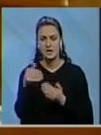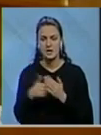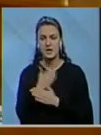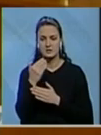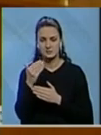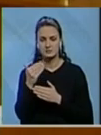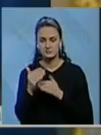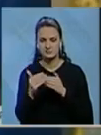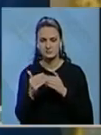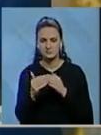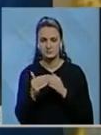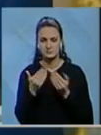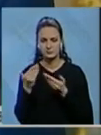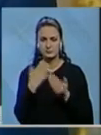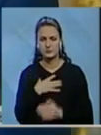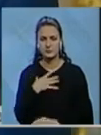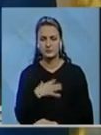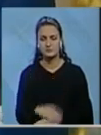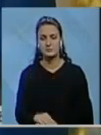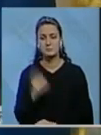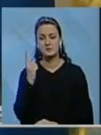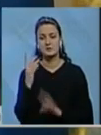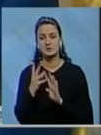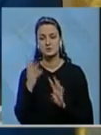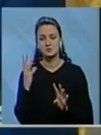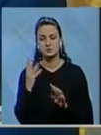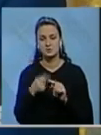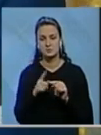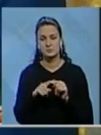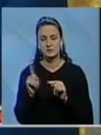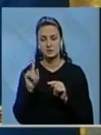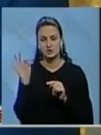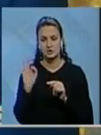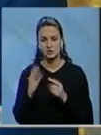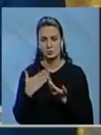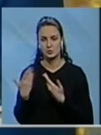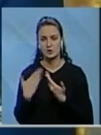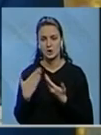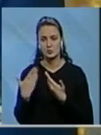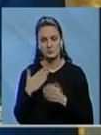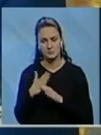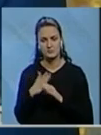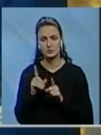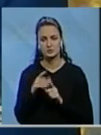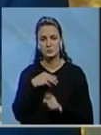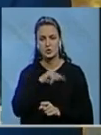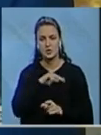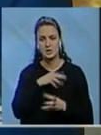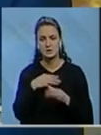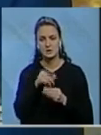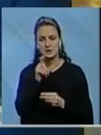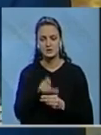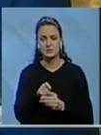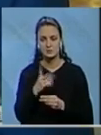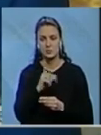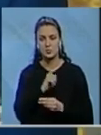ეტაპზე გადაყვანა. პირველ რიგში ხაზი გაუსვით იმ ინტენსივობას, რომელიც ჩვენს ურთიერთობებს ახასიათებს და ასევე ჩემს კოლეგასთან ერთად